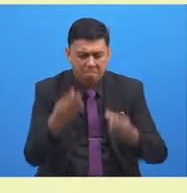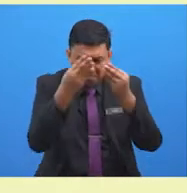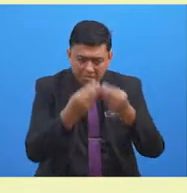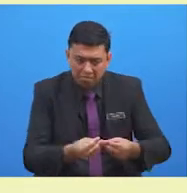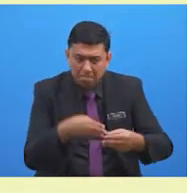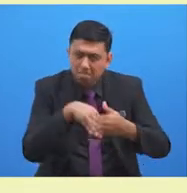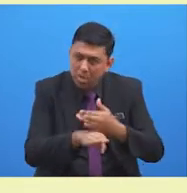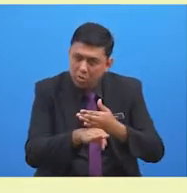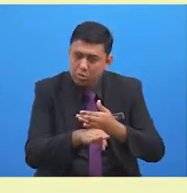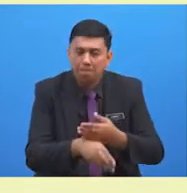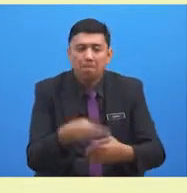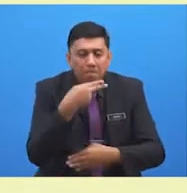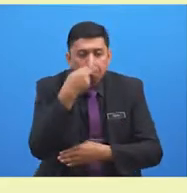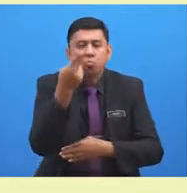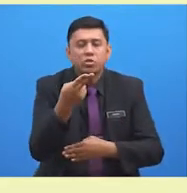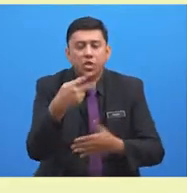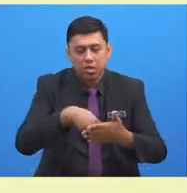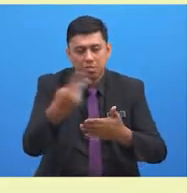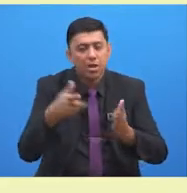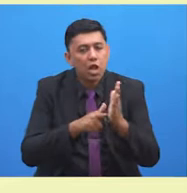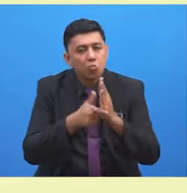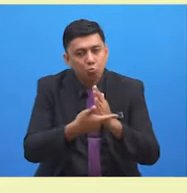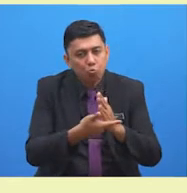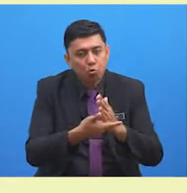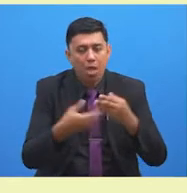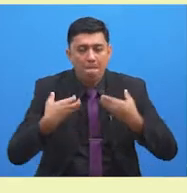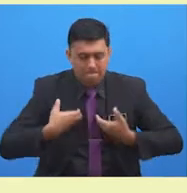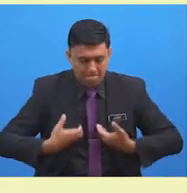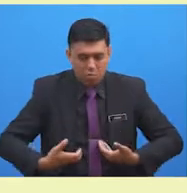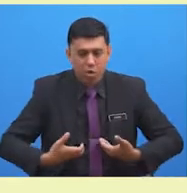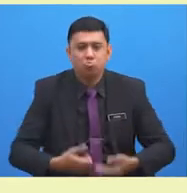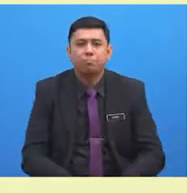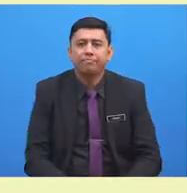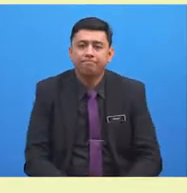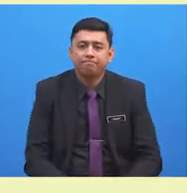dalam alveolus untuk dihembus keluar melalui paru-paru.